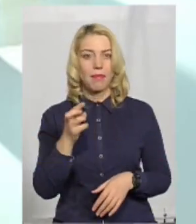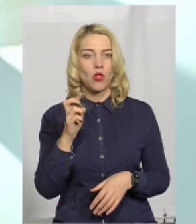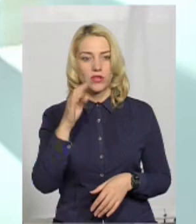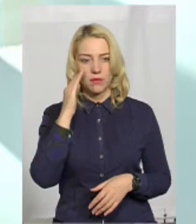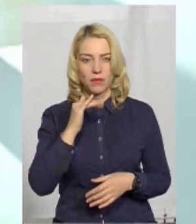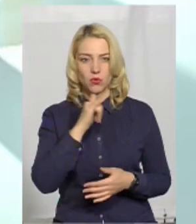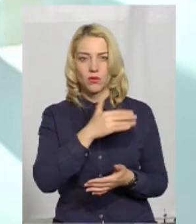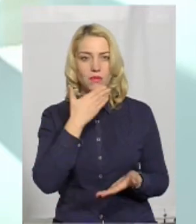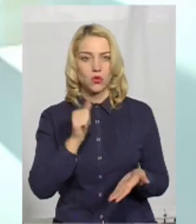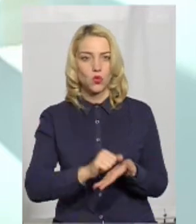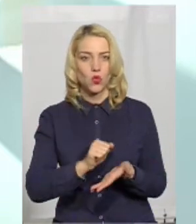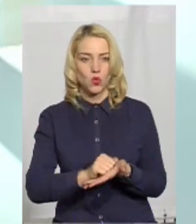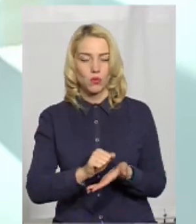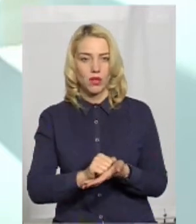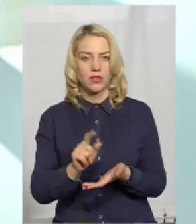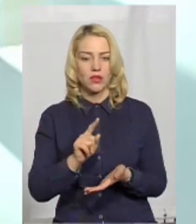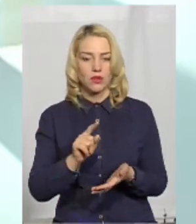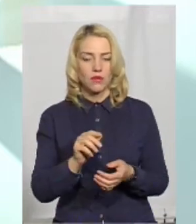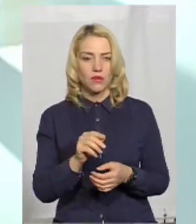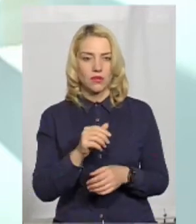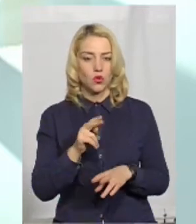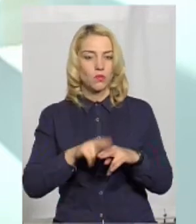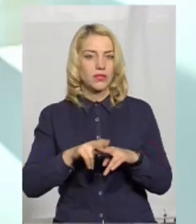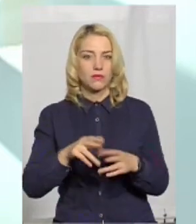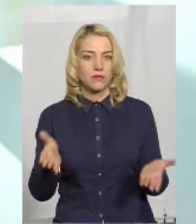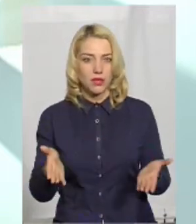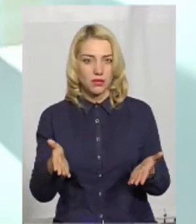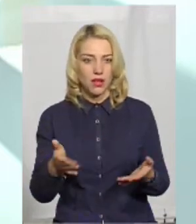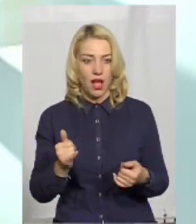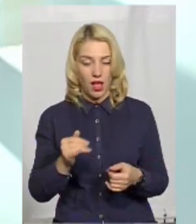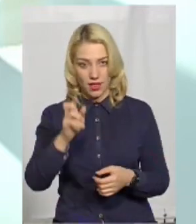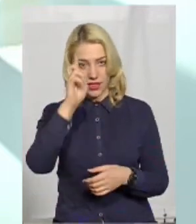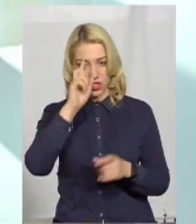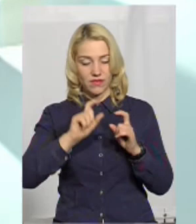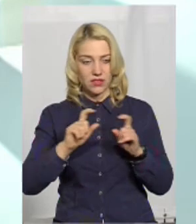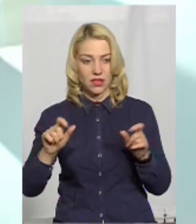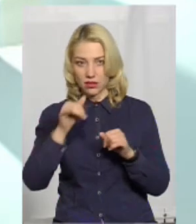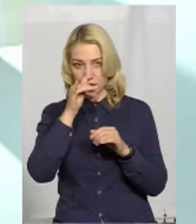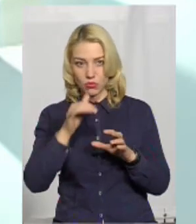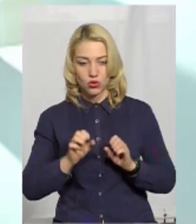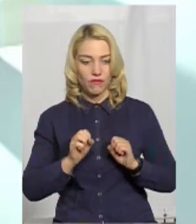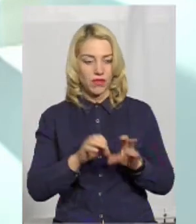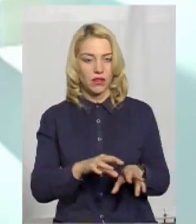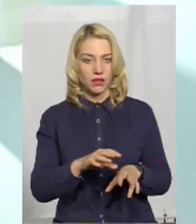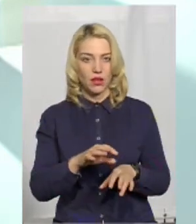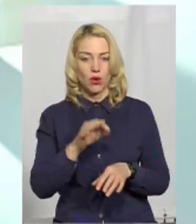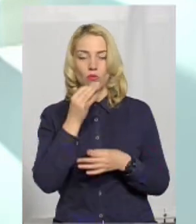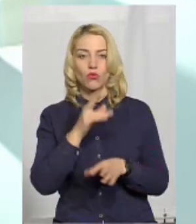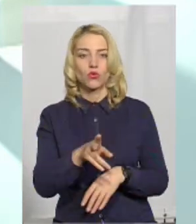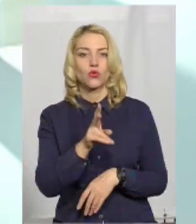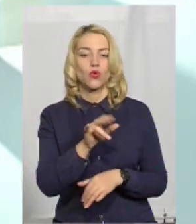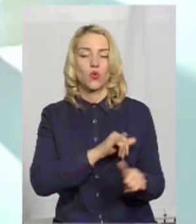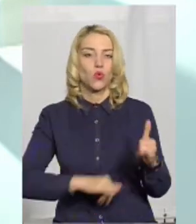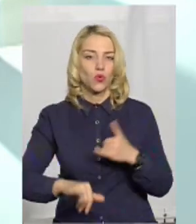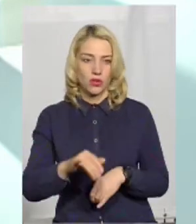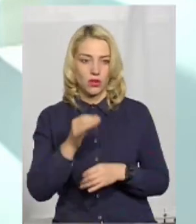нього нема документів, які посвідчують його особу. І зрозуміло, що державний заклад не може віддати будь-куди і будь-кому. Тобто для того,